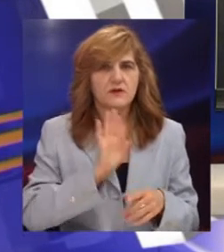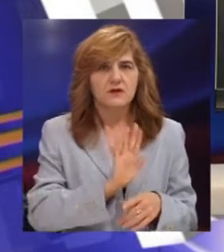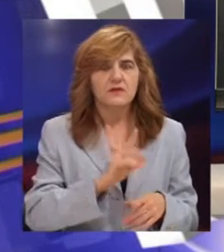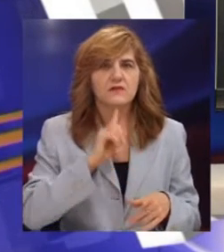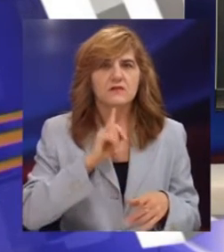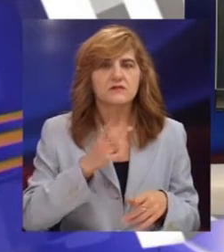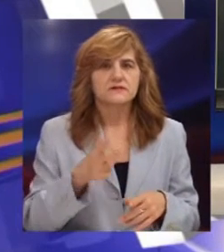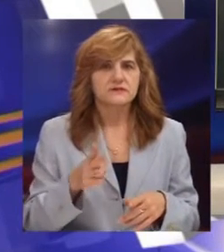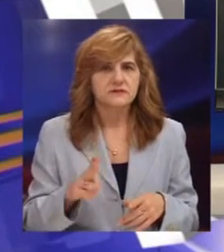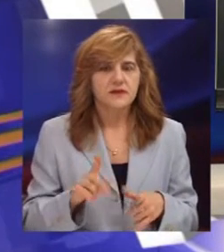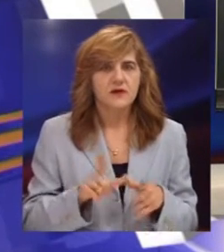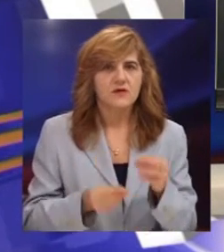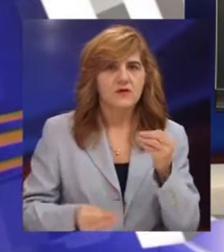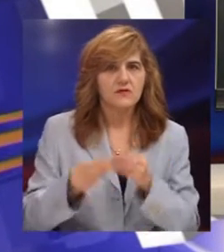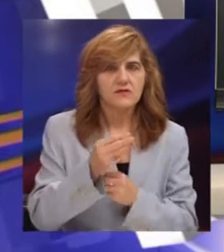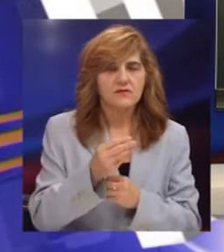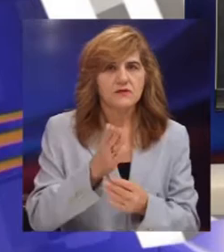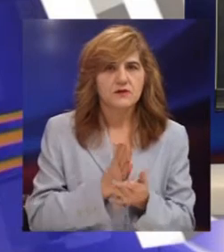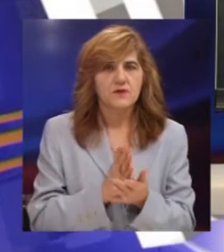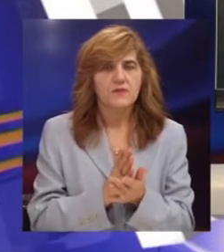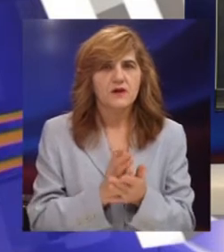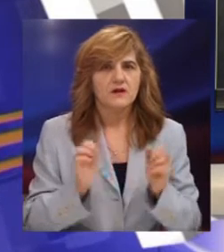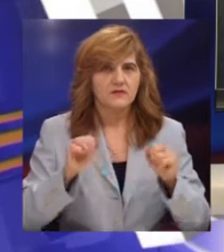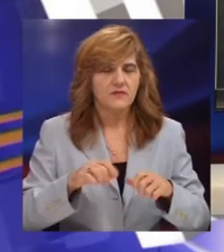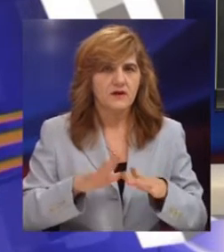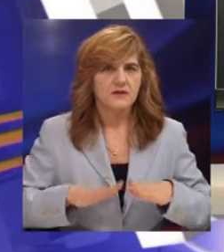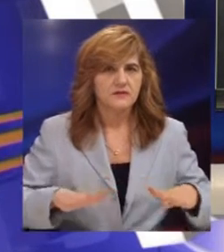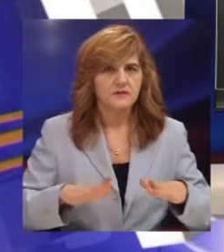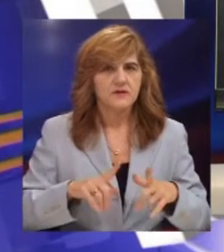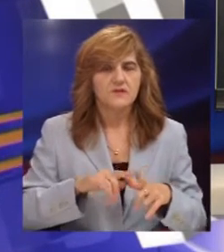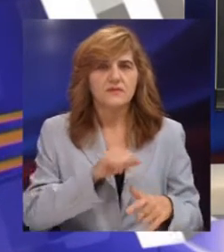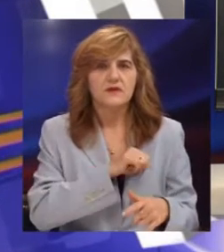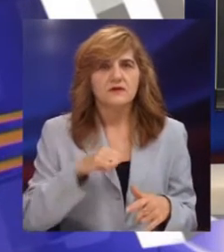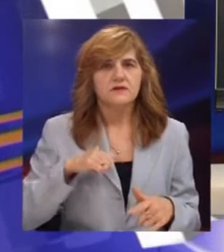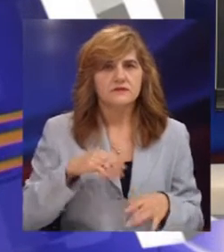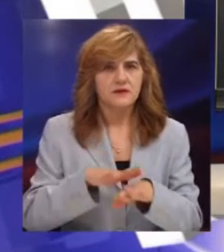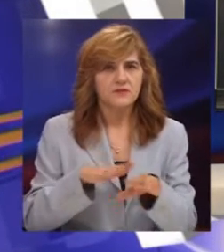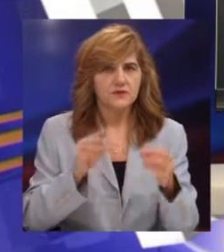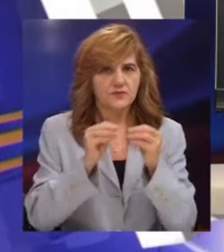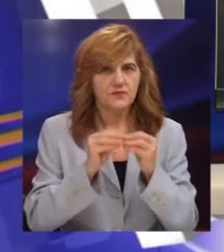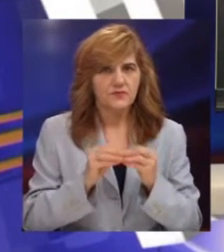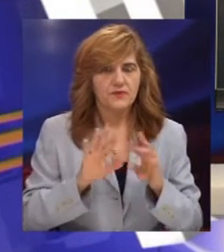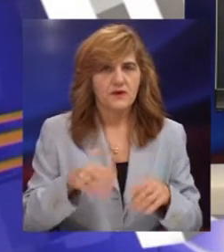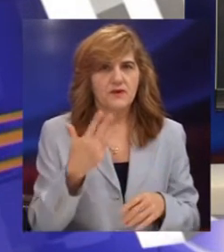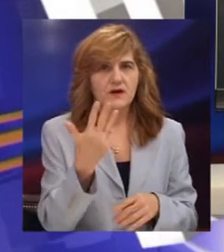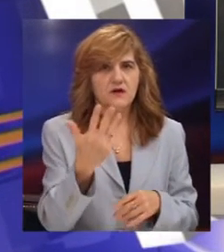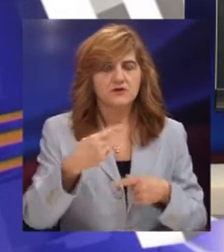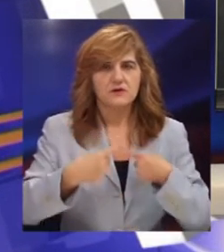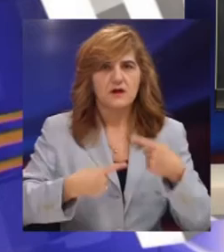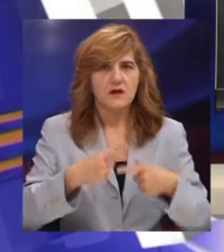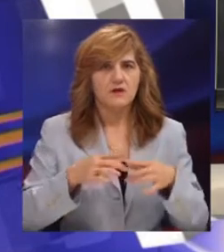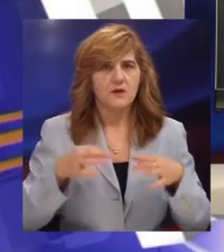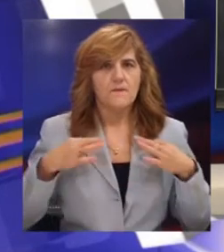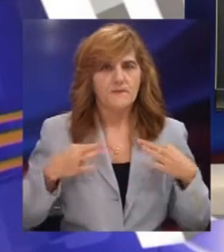zastupajući interese nekoliko stranaka i u više navrata bili vlasti ili opozicija. Sama Skupština tokom ovog mandata imala je 4